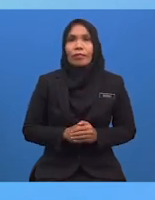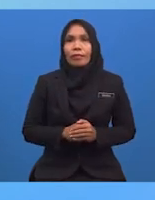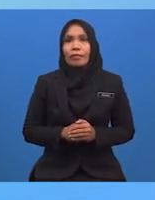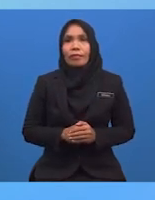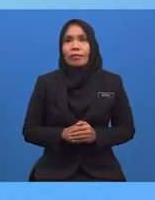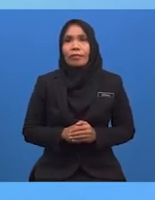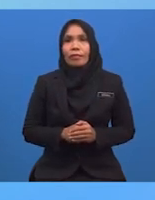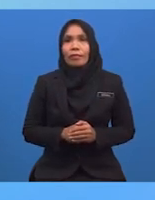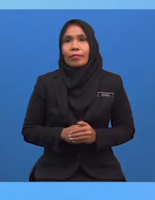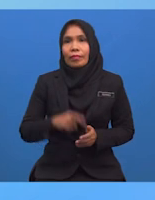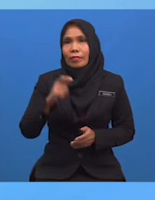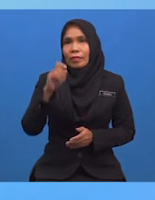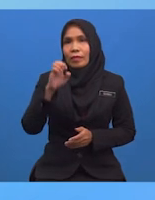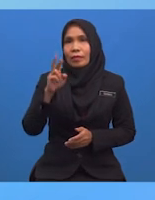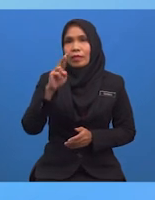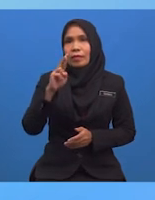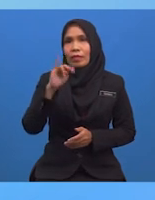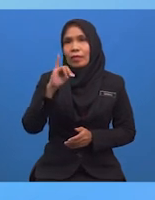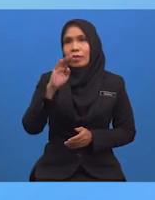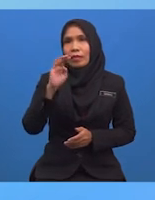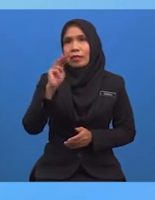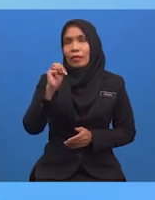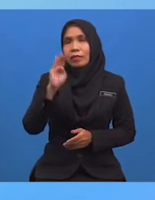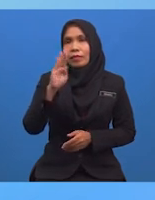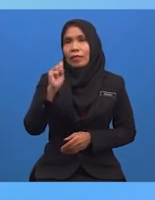dan ketiga, belanjawan seimbang.